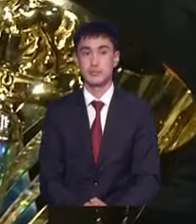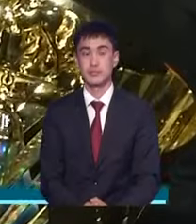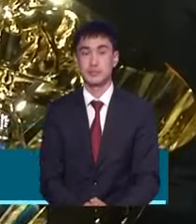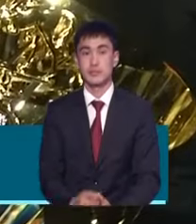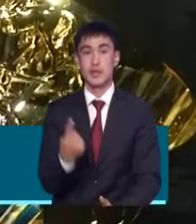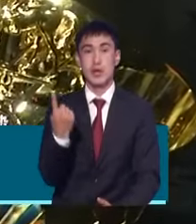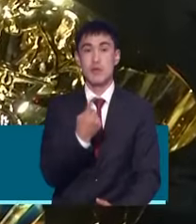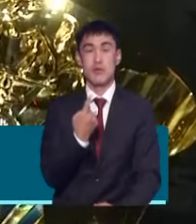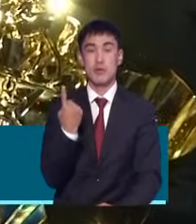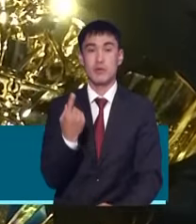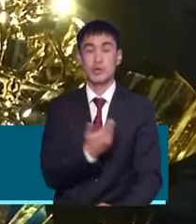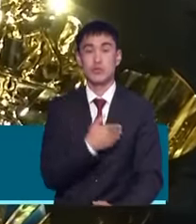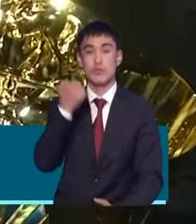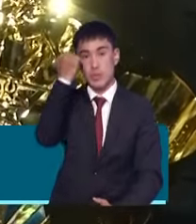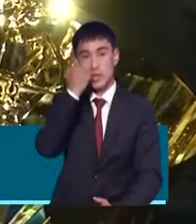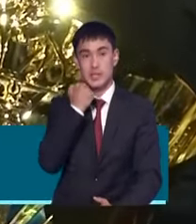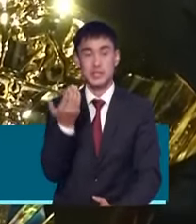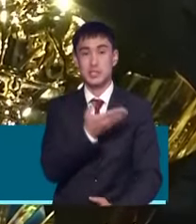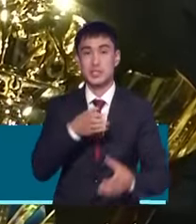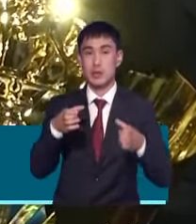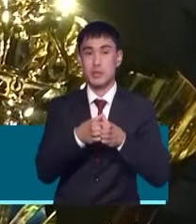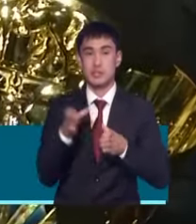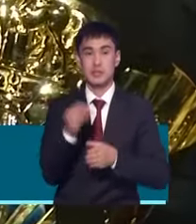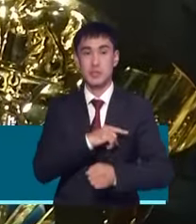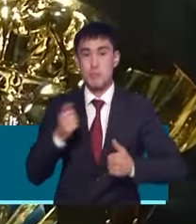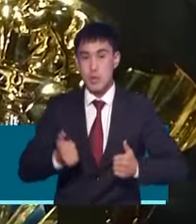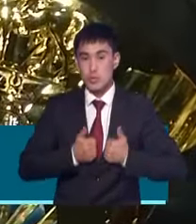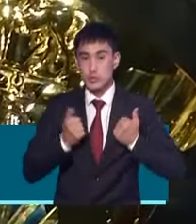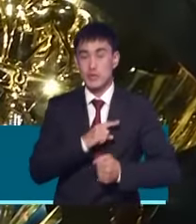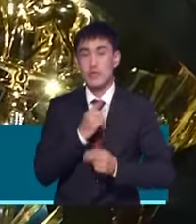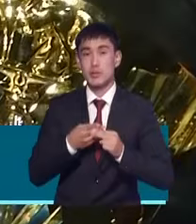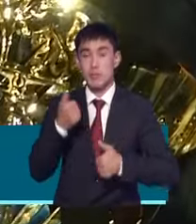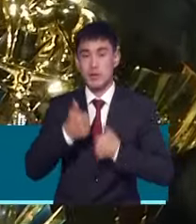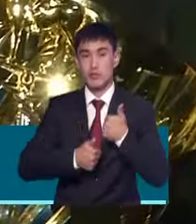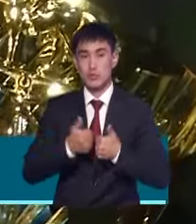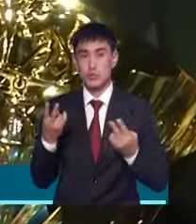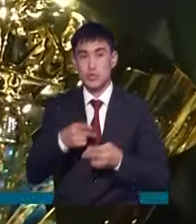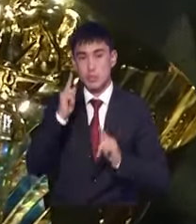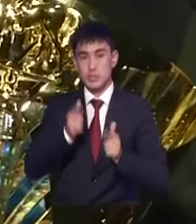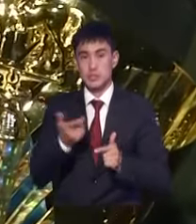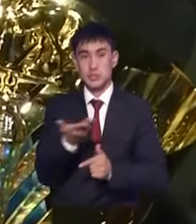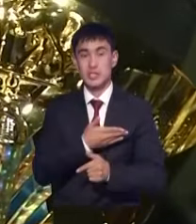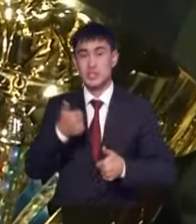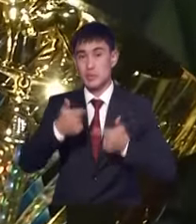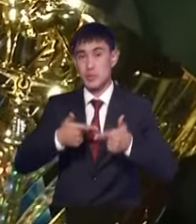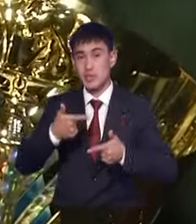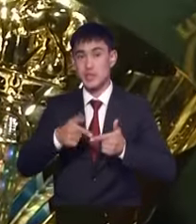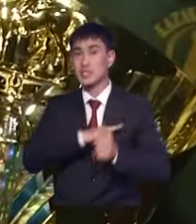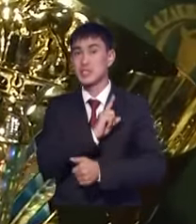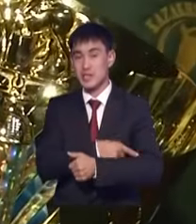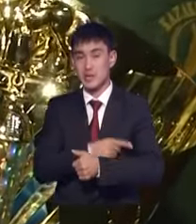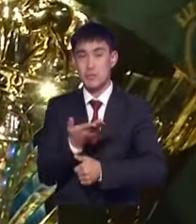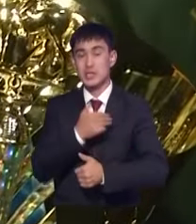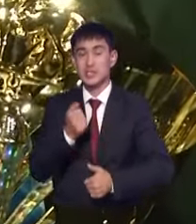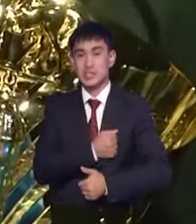В первую очередь хочу выразить благодарность нашей команде за все приложенные усилия в этом марафоне. Нужно признать, что наши соперники оказались сильнее, и